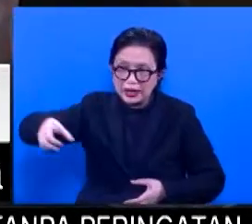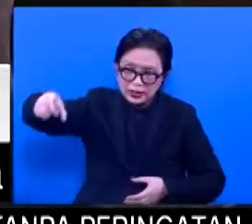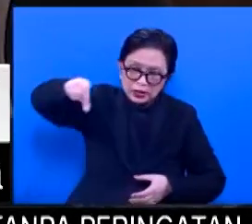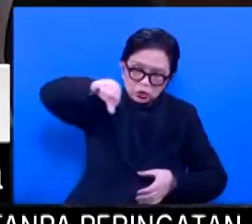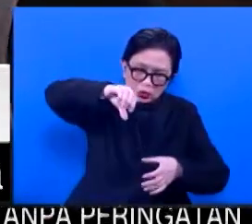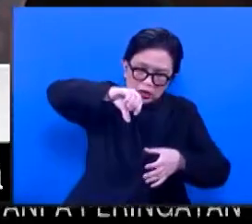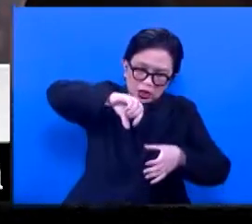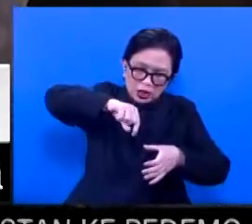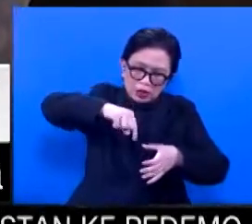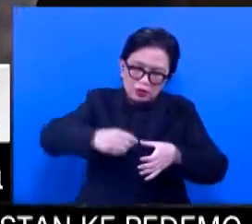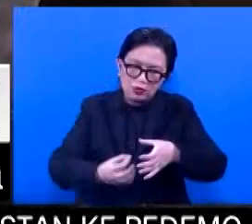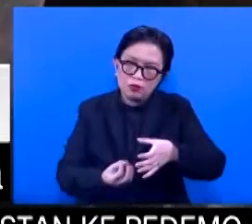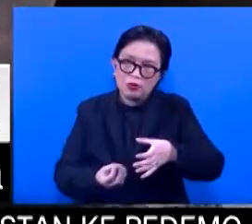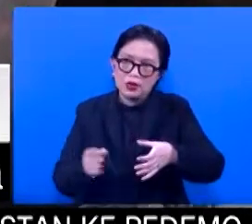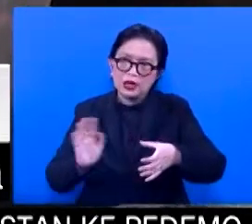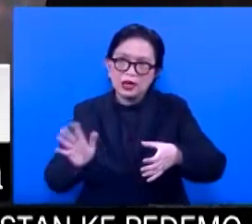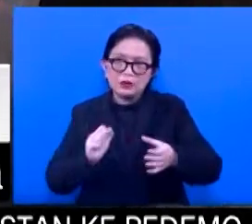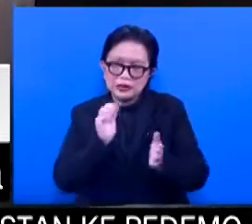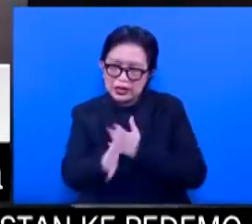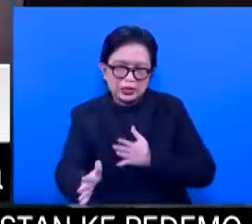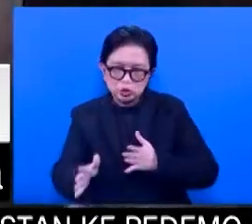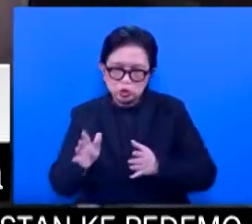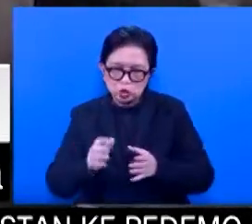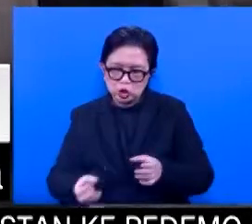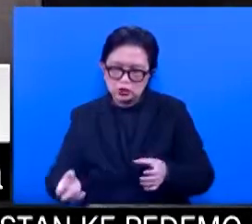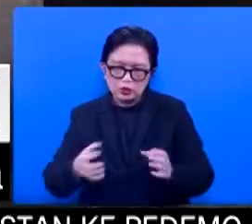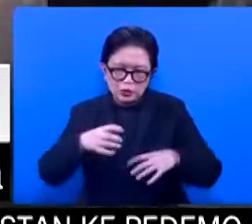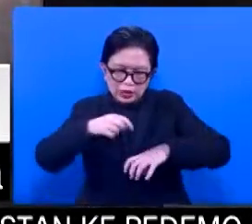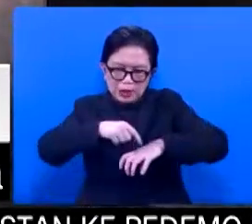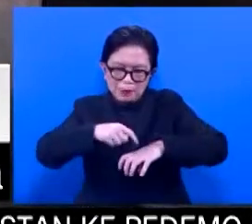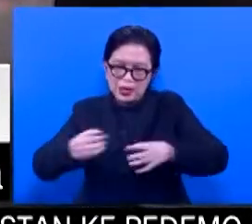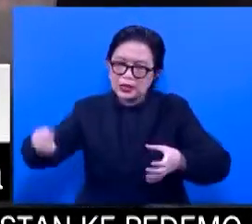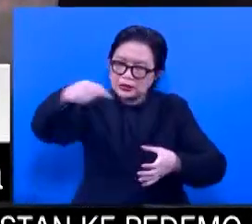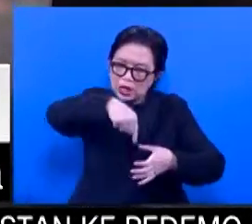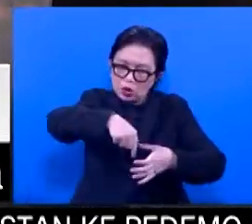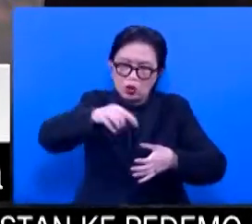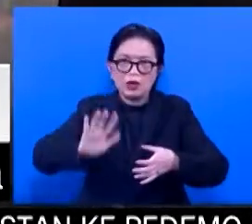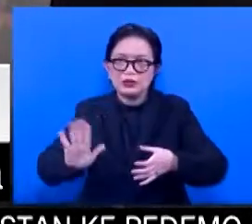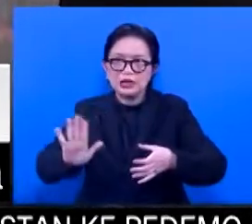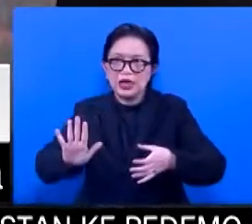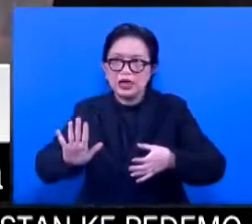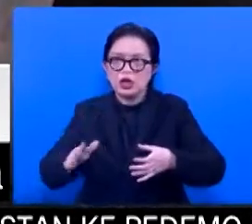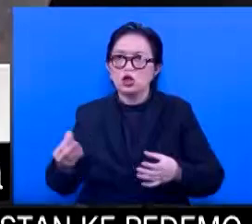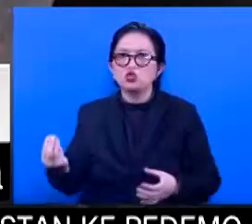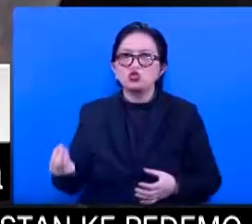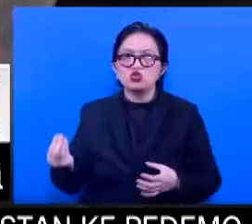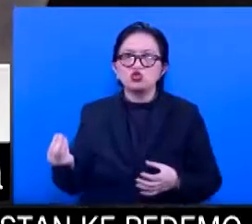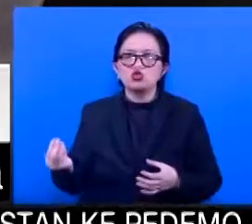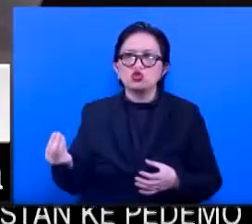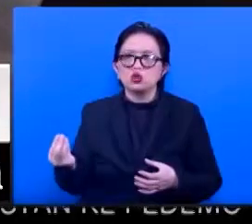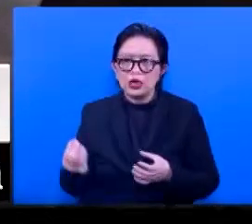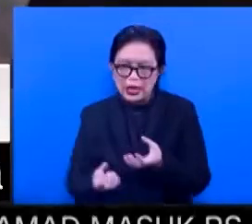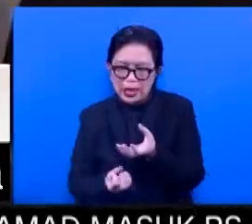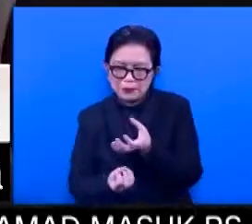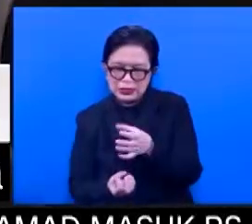si batok kelapanya untuk dijadiin arang, belum. Karena ini belum matang sempurna. Nunggu matangnya itu yang lama. Nunggu kecil